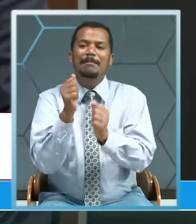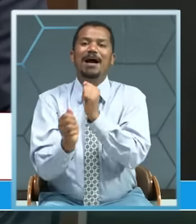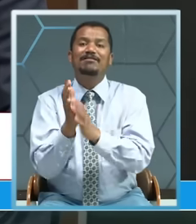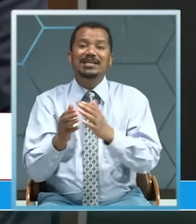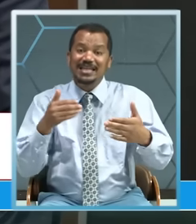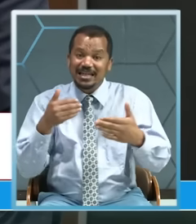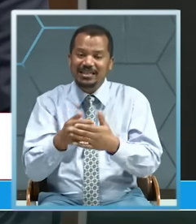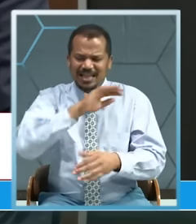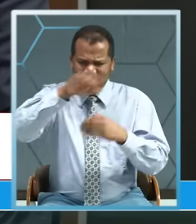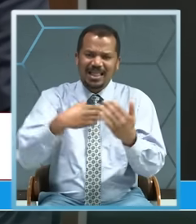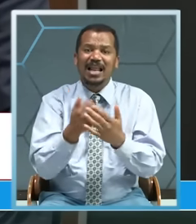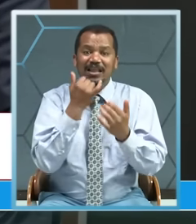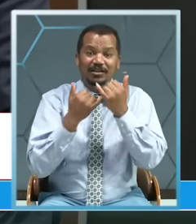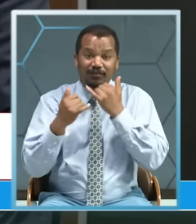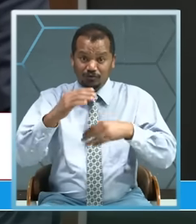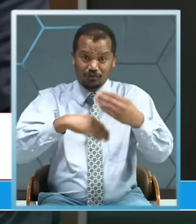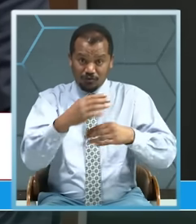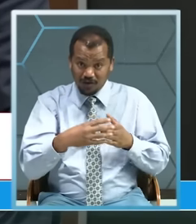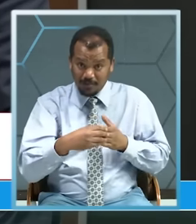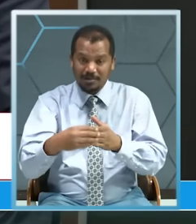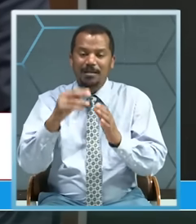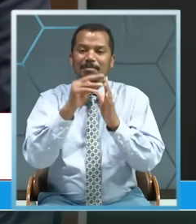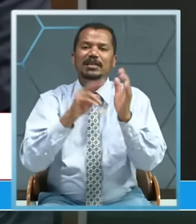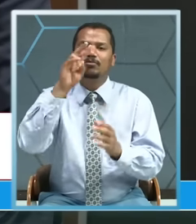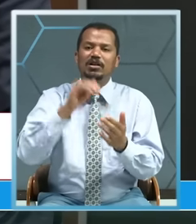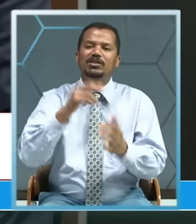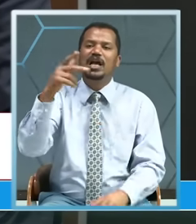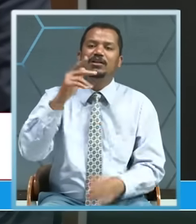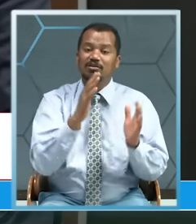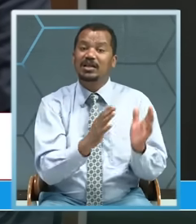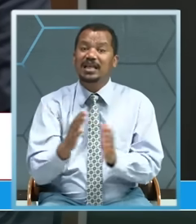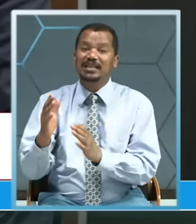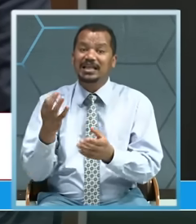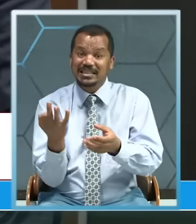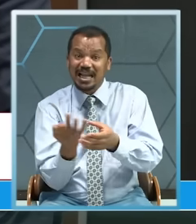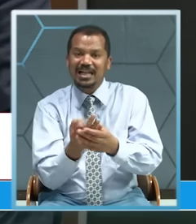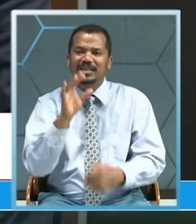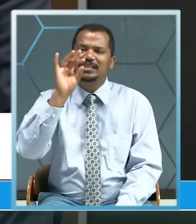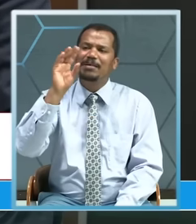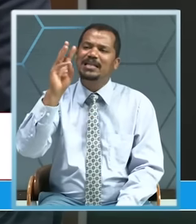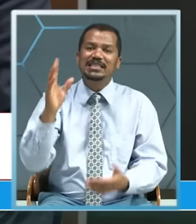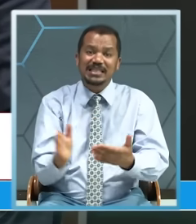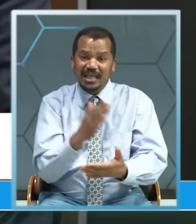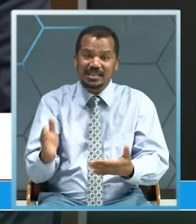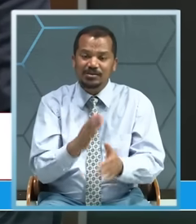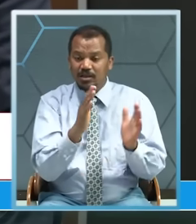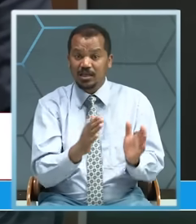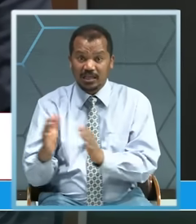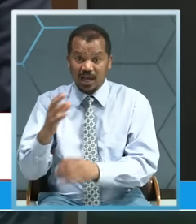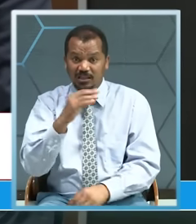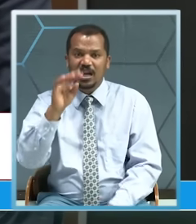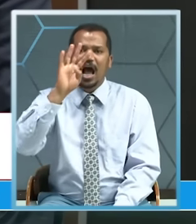እስከ ሀገር ማፍረስ የደረሰ ያጠቃላይ ጥፋቱን ሂደት ለመምራት መስከረም 2013 ያዘጋጀው ሰነድ በ86